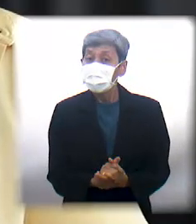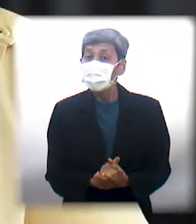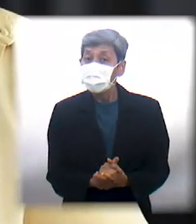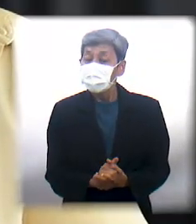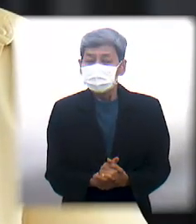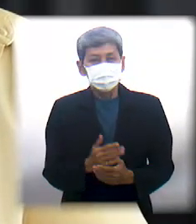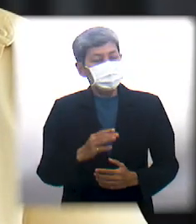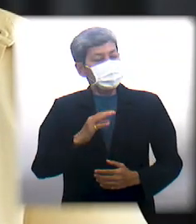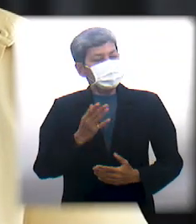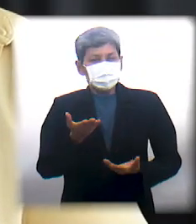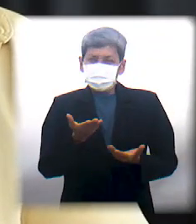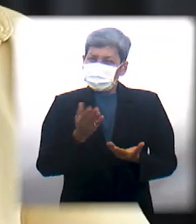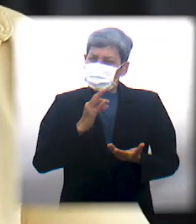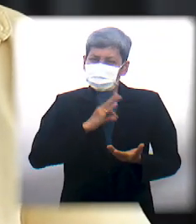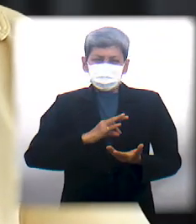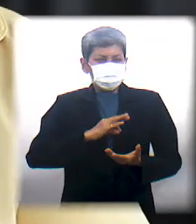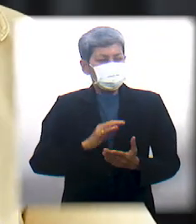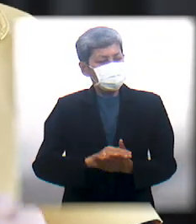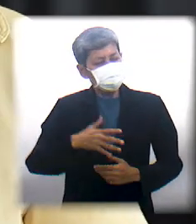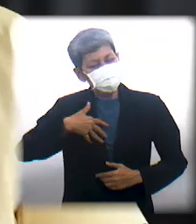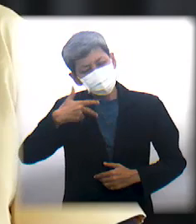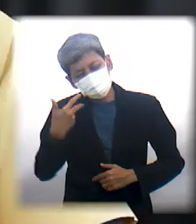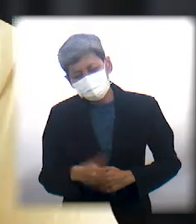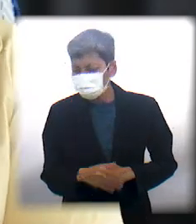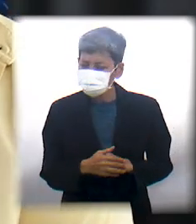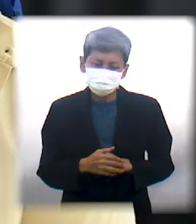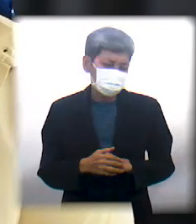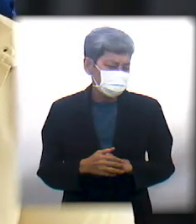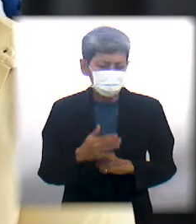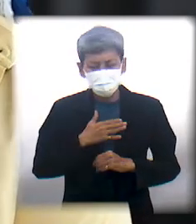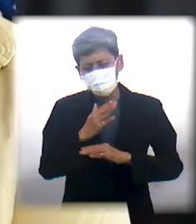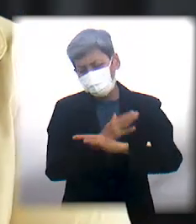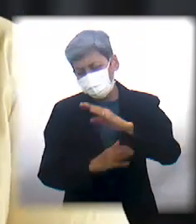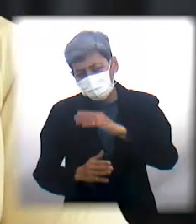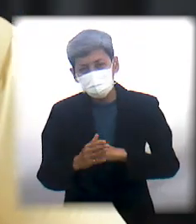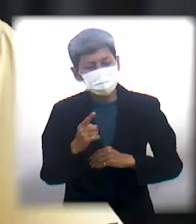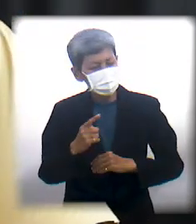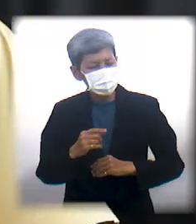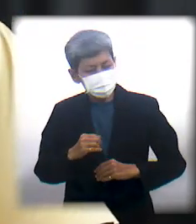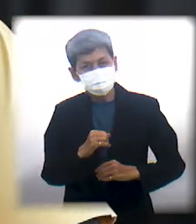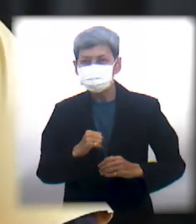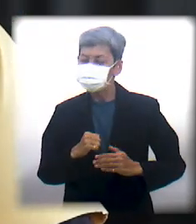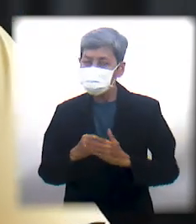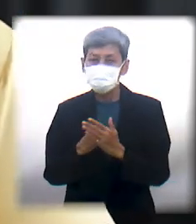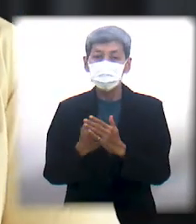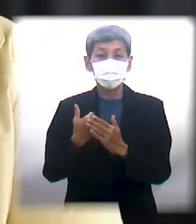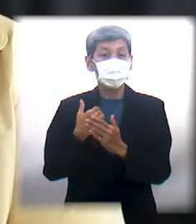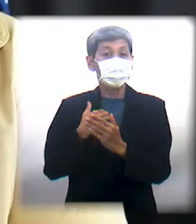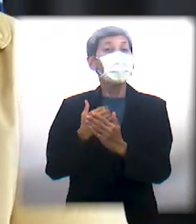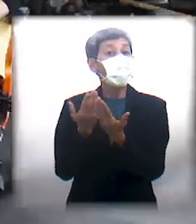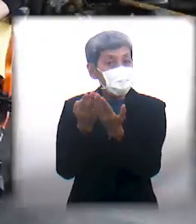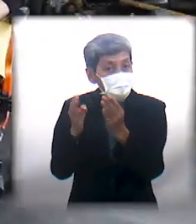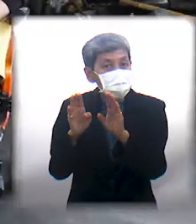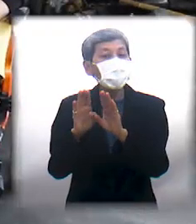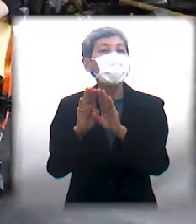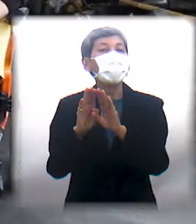ที่เรารู้สึกว่ามีความทุกข์กับการเปลี่ยนแปลงที่เกิดขึ้นพี่ก็มีใจที่ฮึดสู้ขึ้นมาเพราะว่ามีครอบครัว